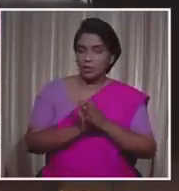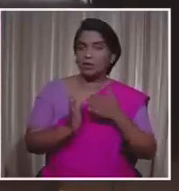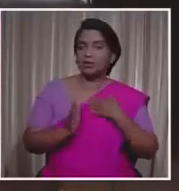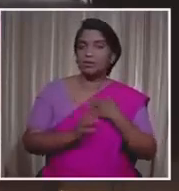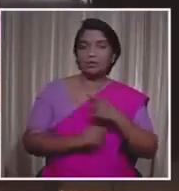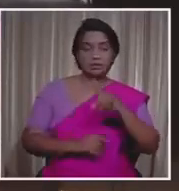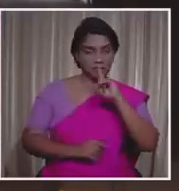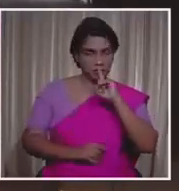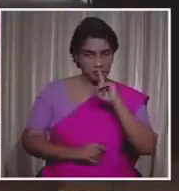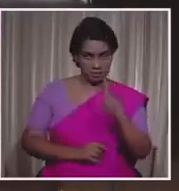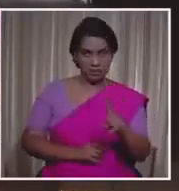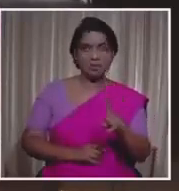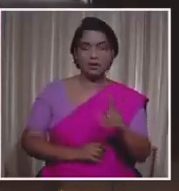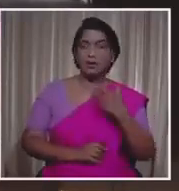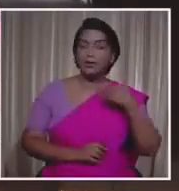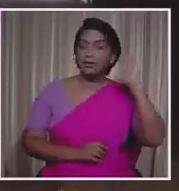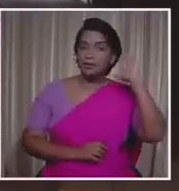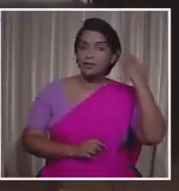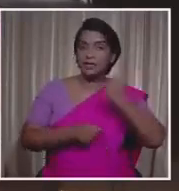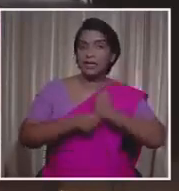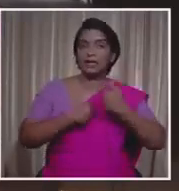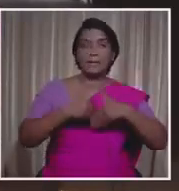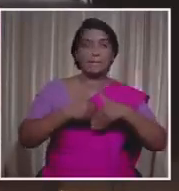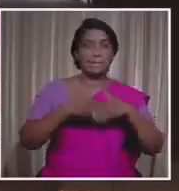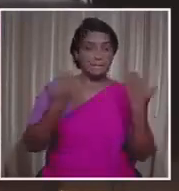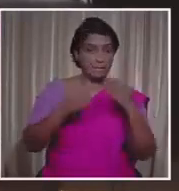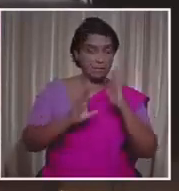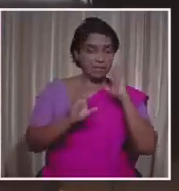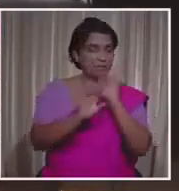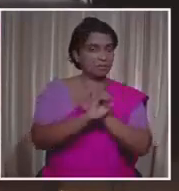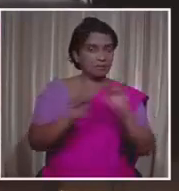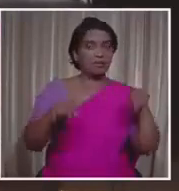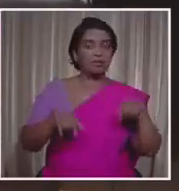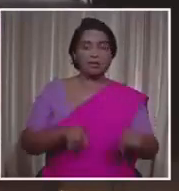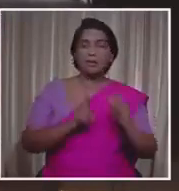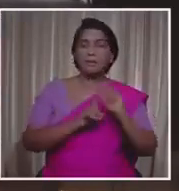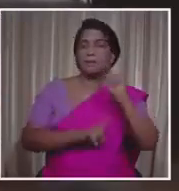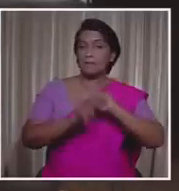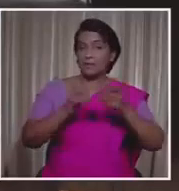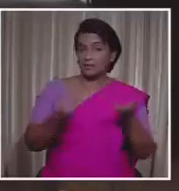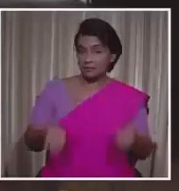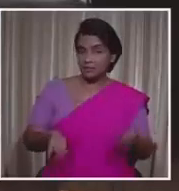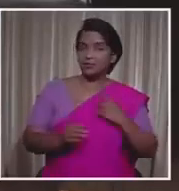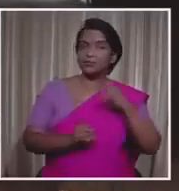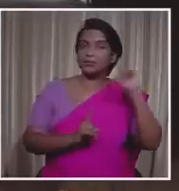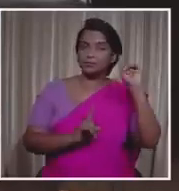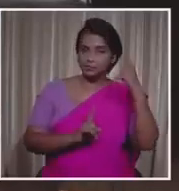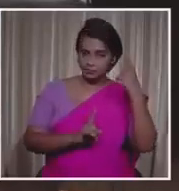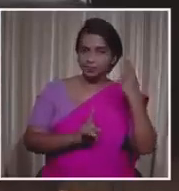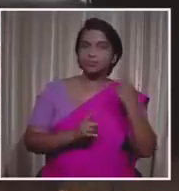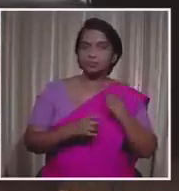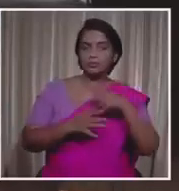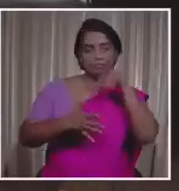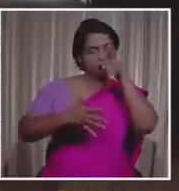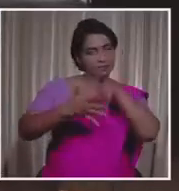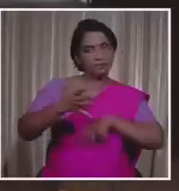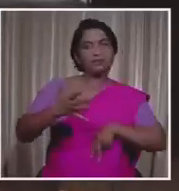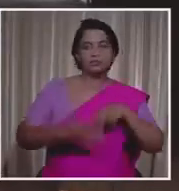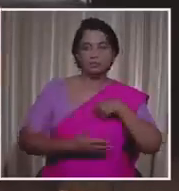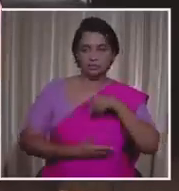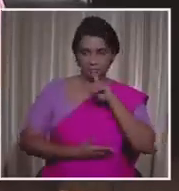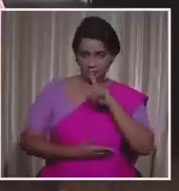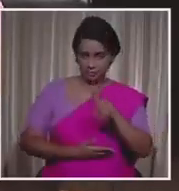කරන ලද අතිවිශේෂ ගැසට් නිවේදනය මෙම ගරු සභාවට ප්‍රථමයෙන්ම කියවනු